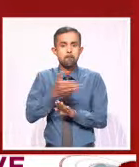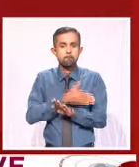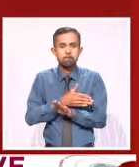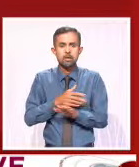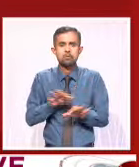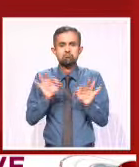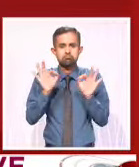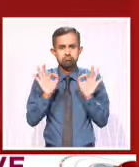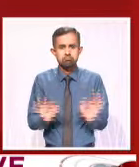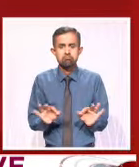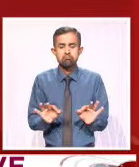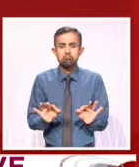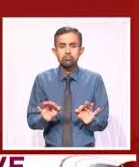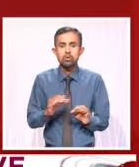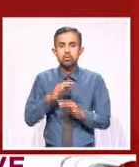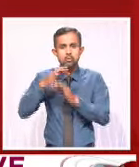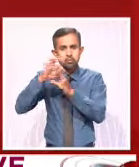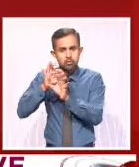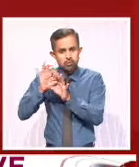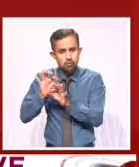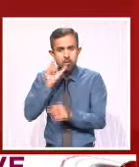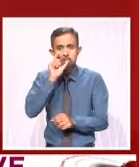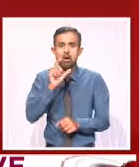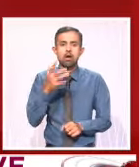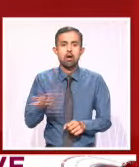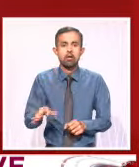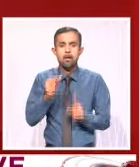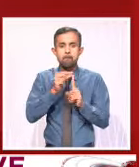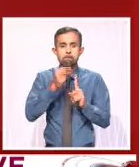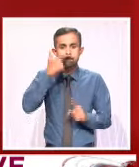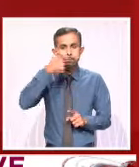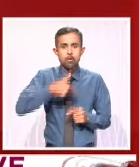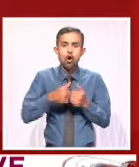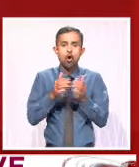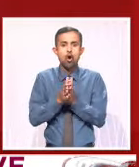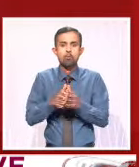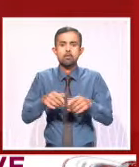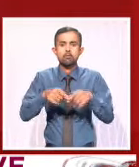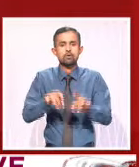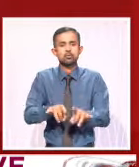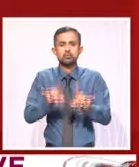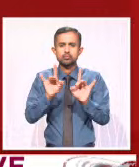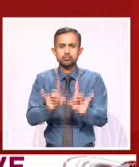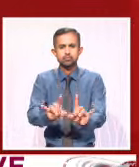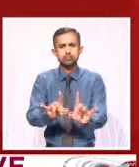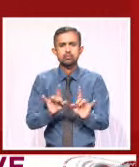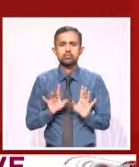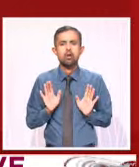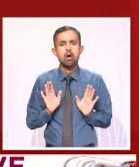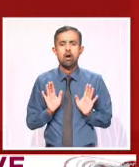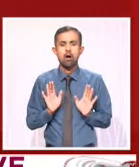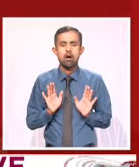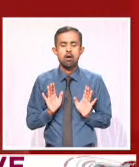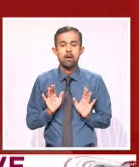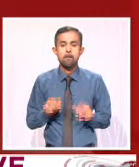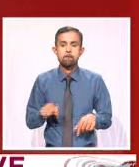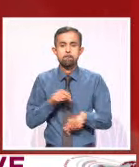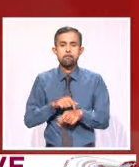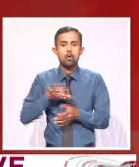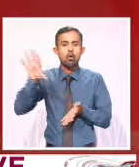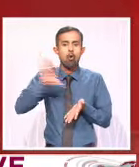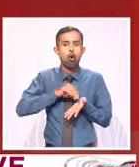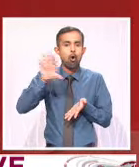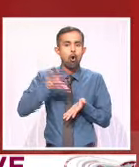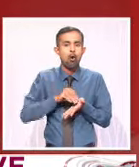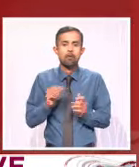පවතින ක්‍රමවේදයට අනුව නියදි පරීක්ෂාවක් සිදු කෙරෙනු බවයි. පෙට්‍රල් තොගේ සියලු පිරිවිතරයන් අනුමත ප්‍රමිතියට අනුකූලව පවතින බැවින් මේ වන විට